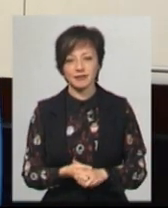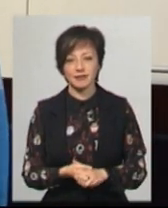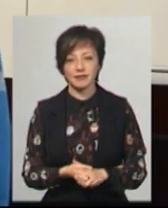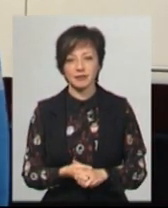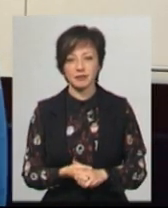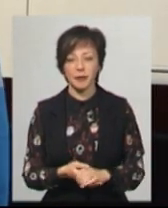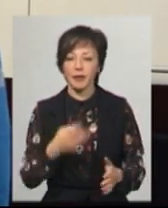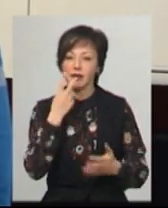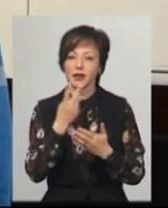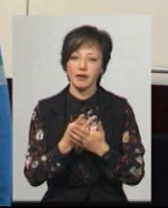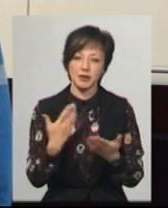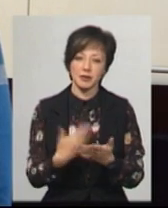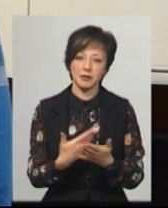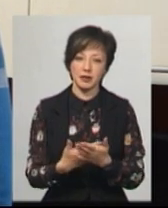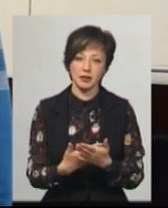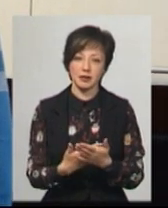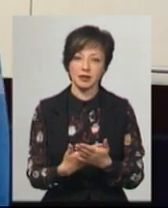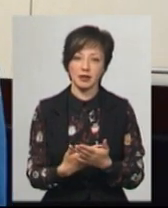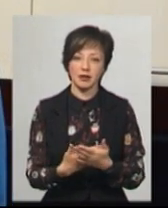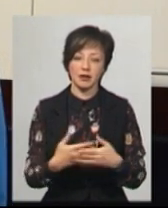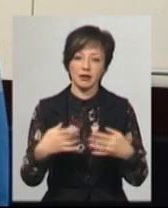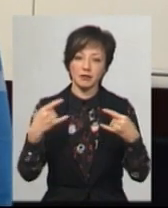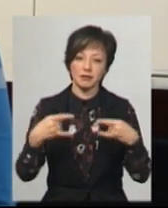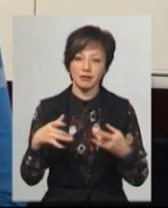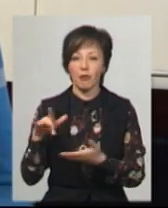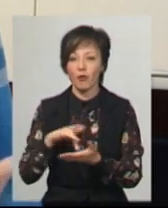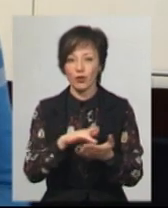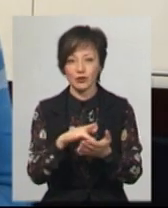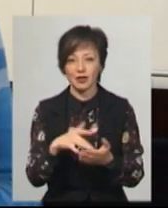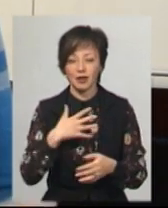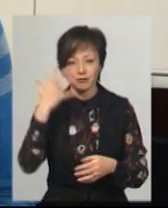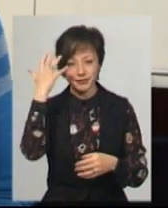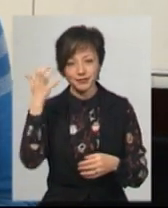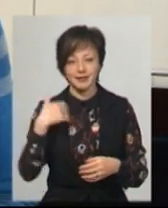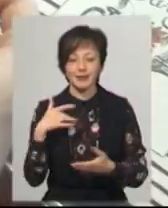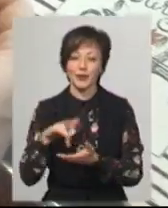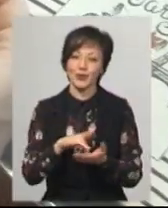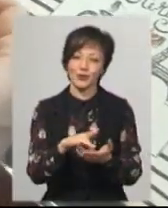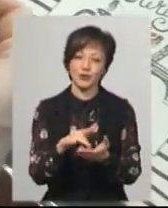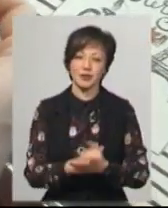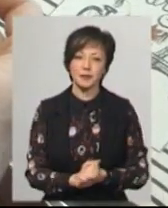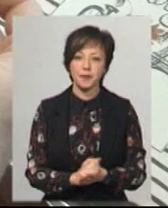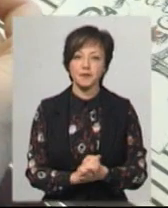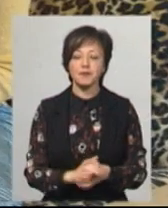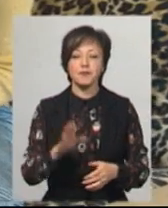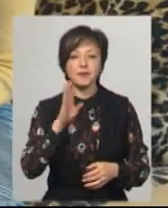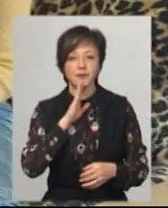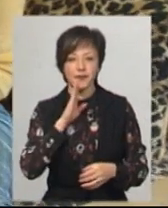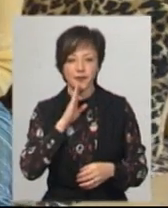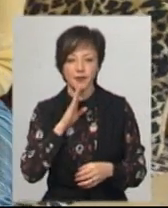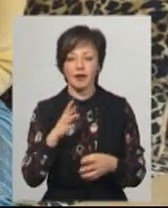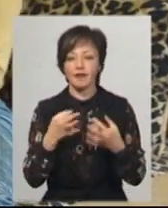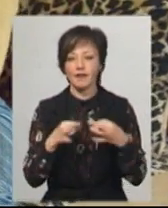там переглядаємо певні канали про подорожі, тому що наше хобі – це подорожувати. Аліна Паламарчук вільний